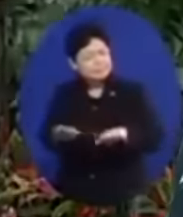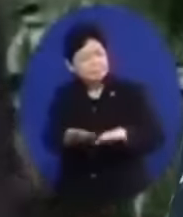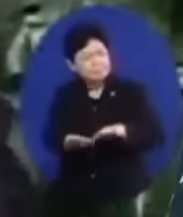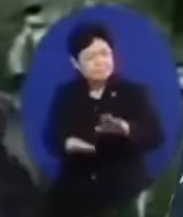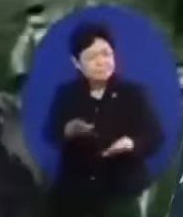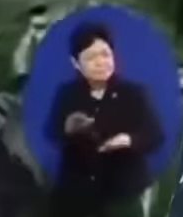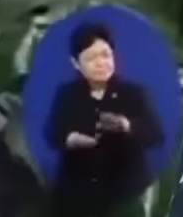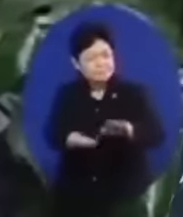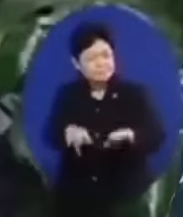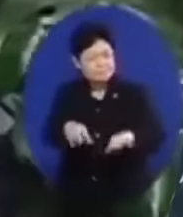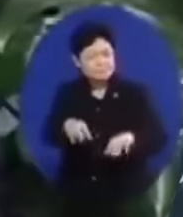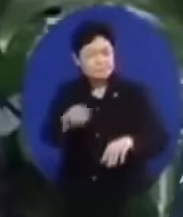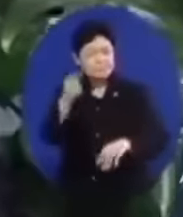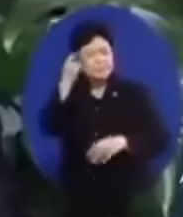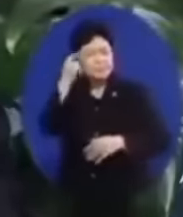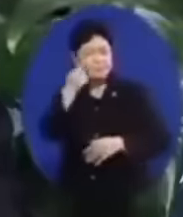왜냐하면